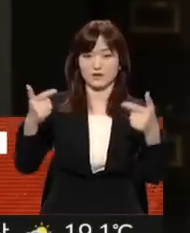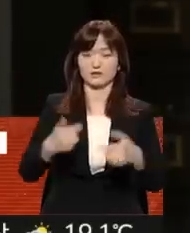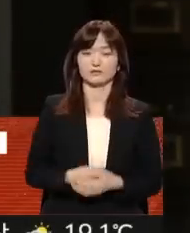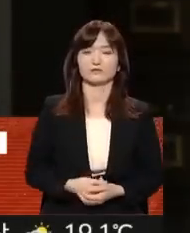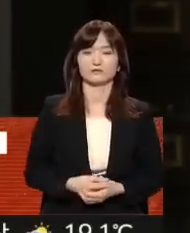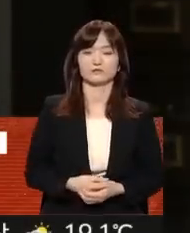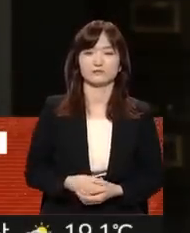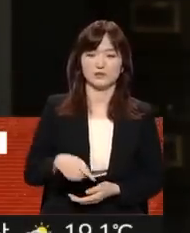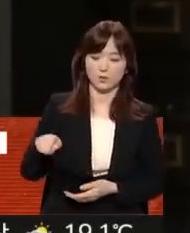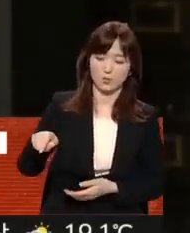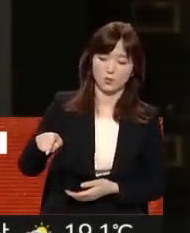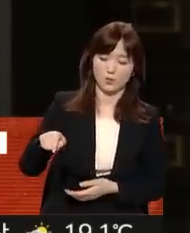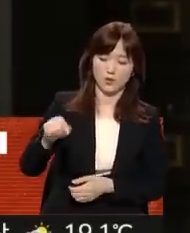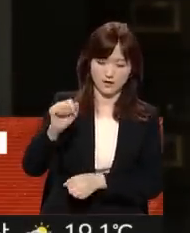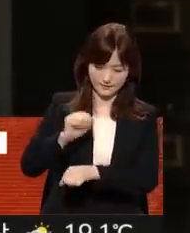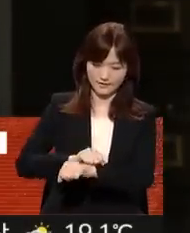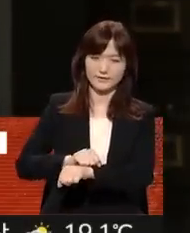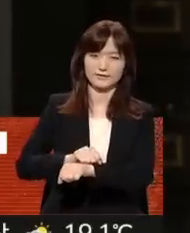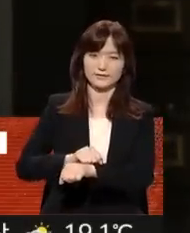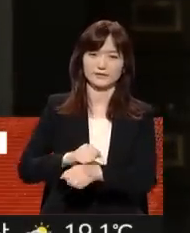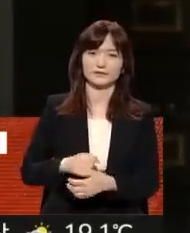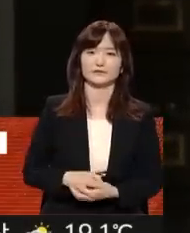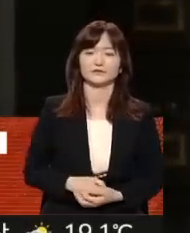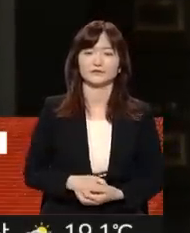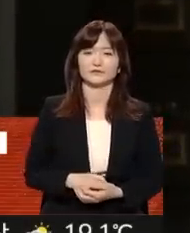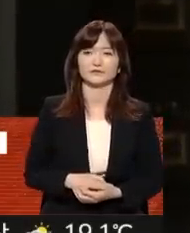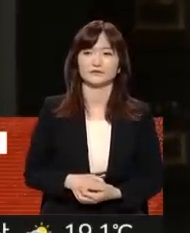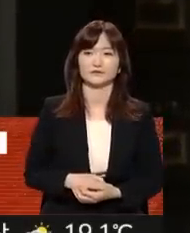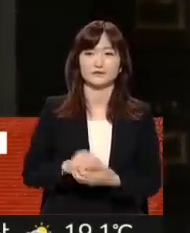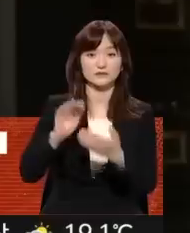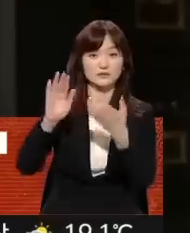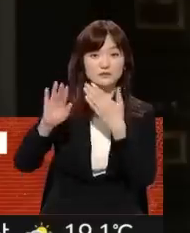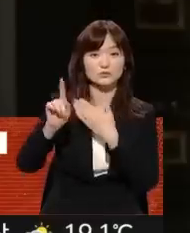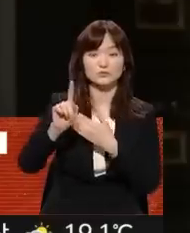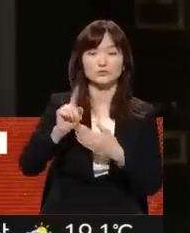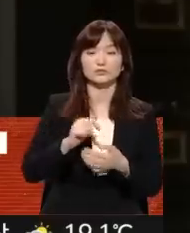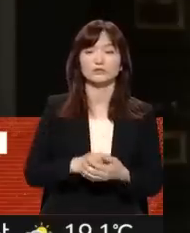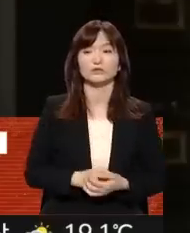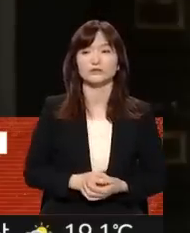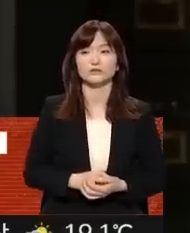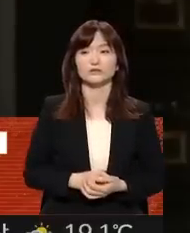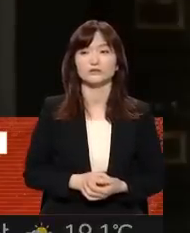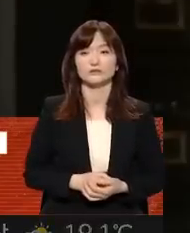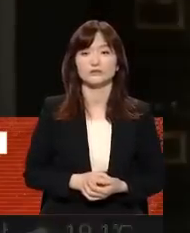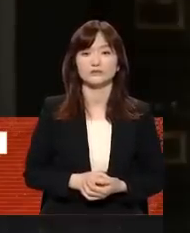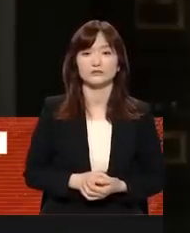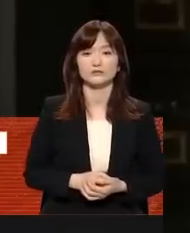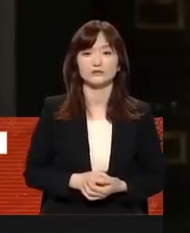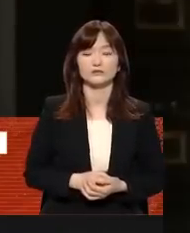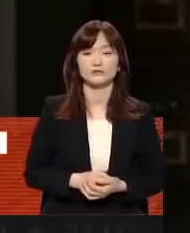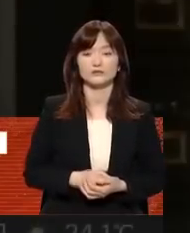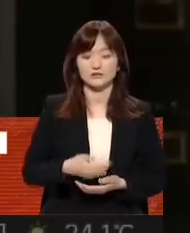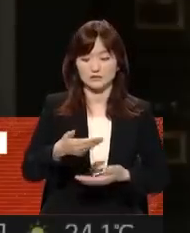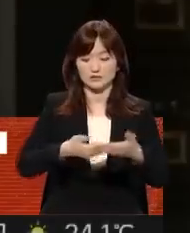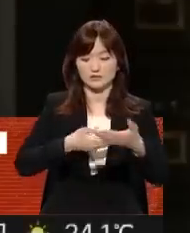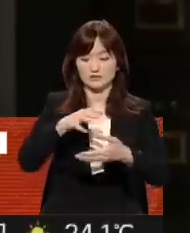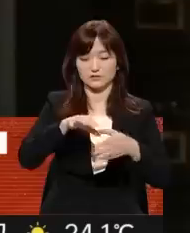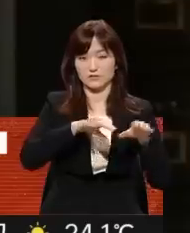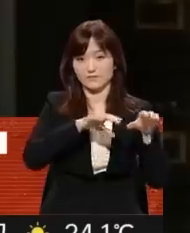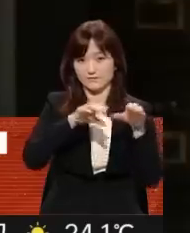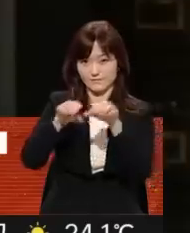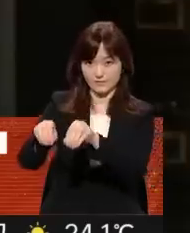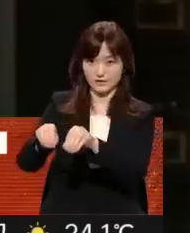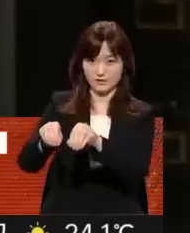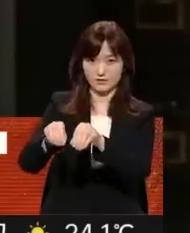야, 이거 되는구나 싶었는데 그 이유는 방금 말씀드린 것처럼 이 거래소가 딱 중단이 되면서 이게